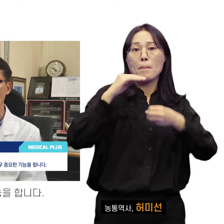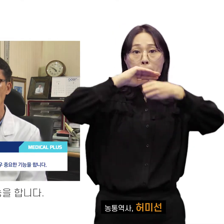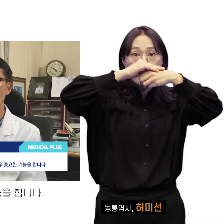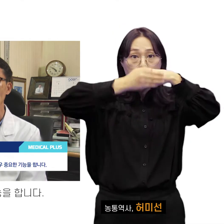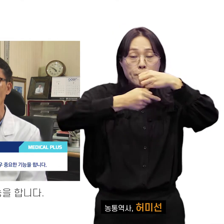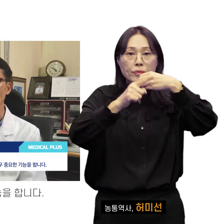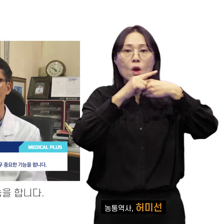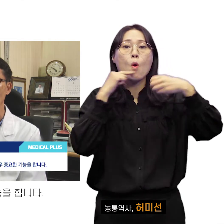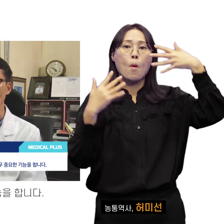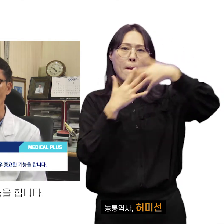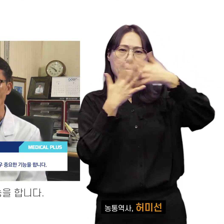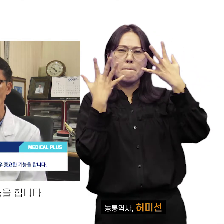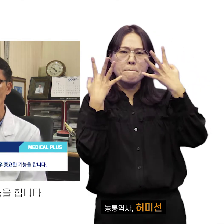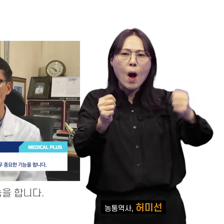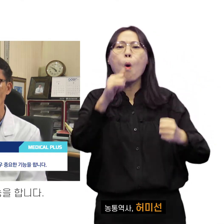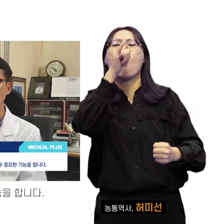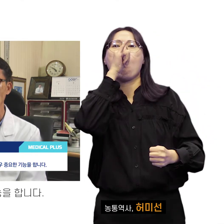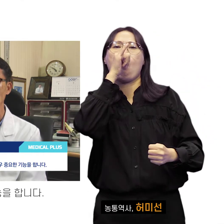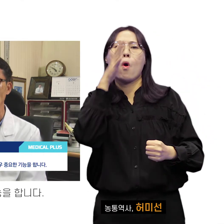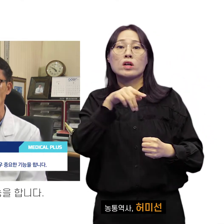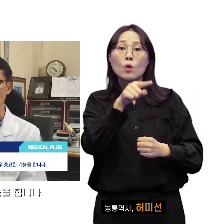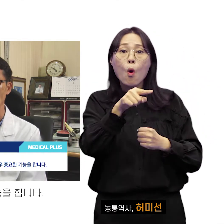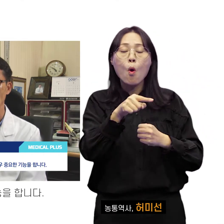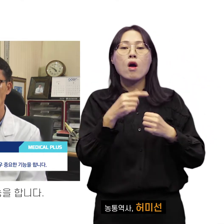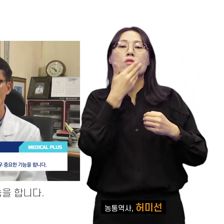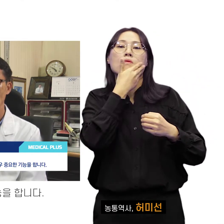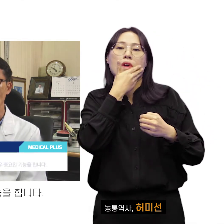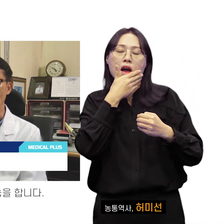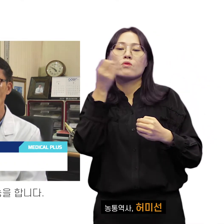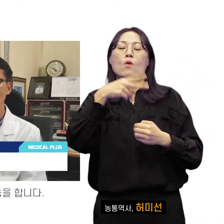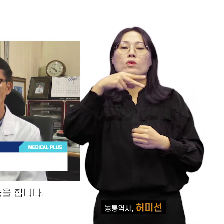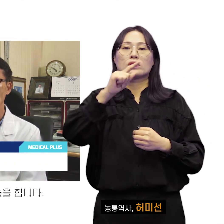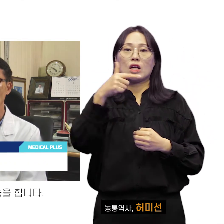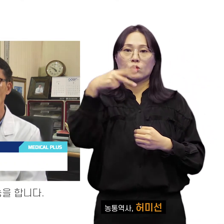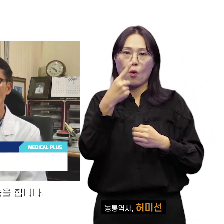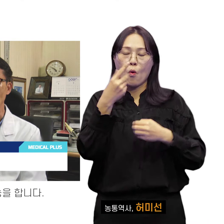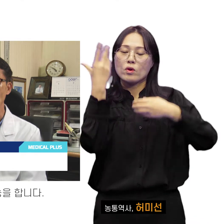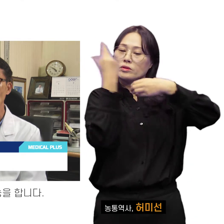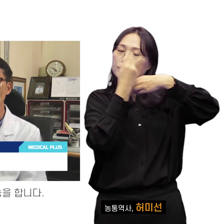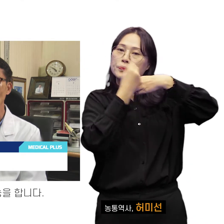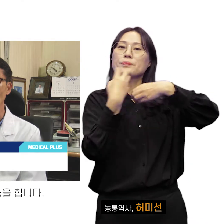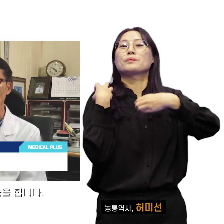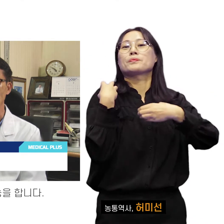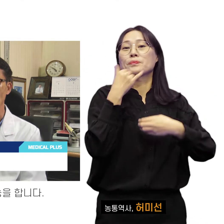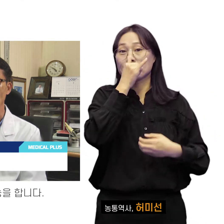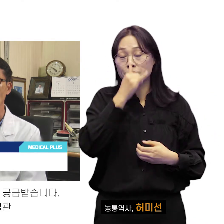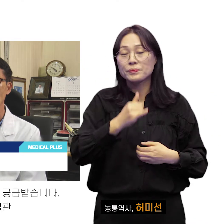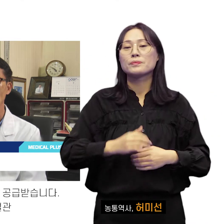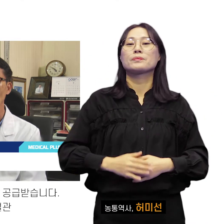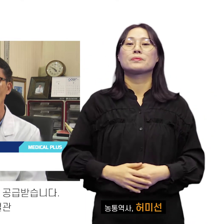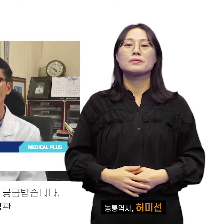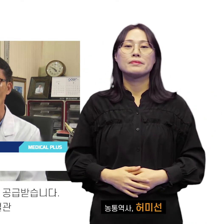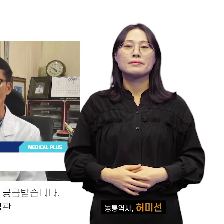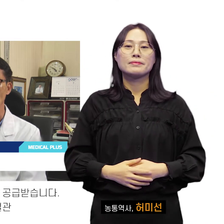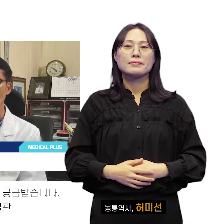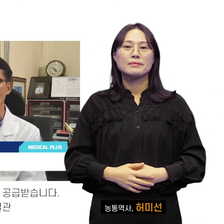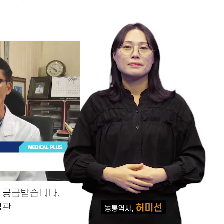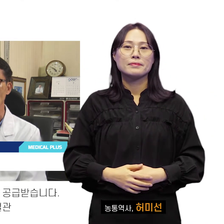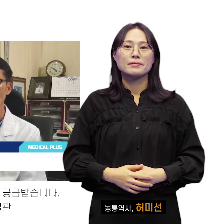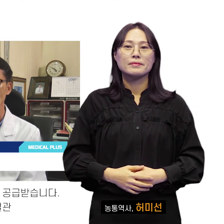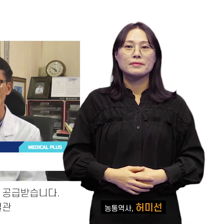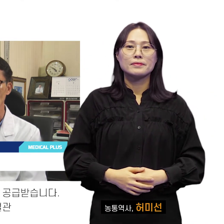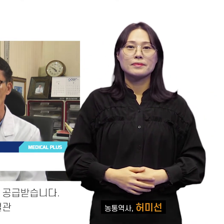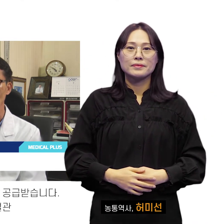보거나 시력을 담당하는 데 매우 중요한 기능을 합니다. 망막에는 혈관이 많이 분포되어 있는데 이런 혈관을